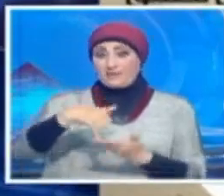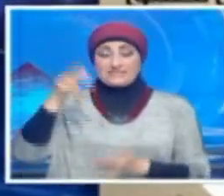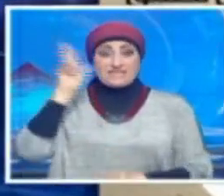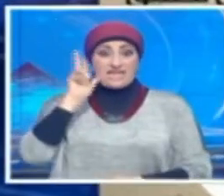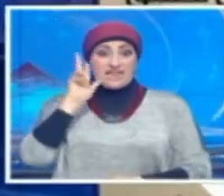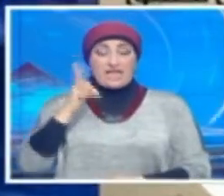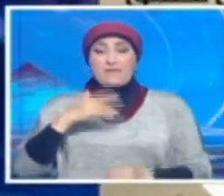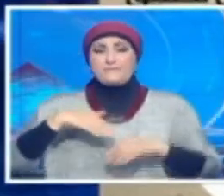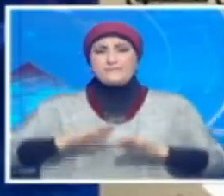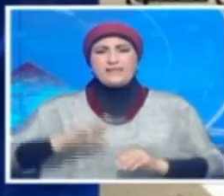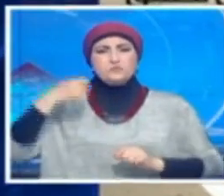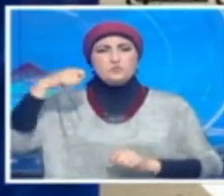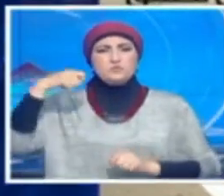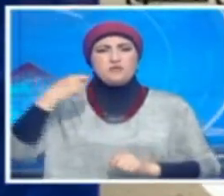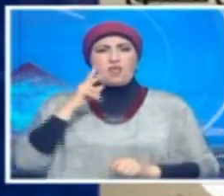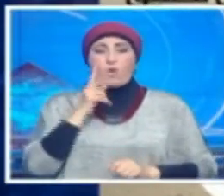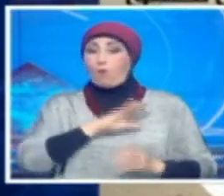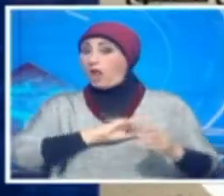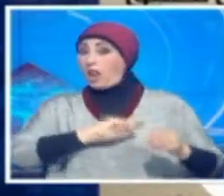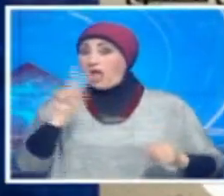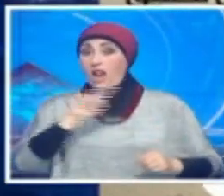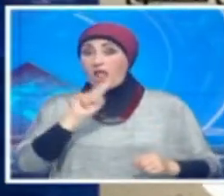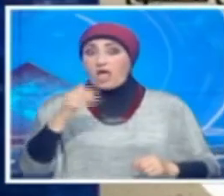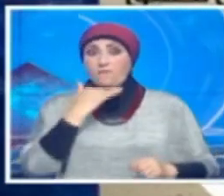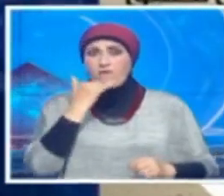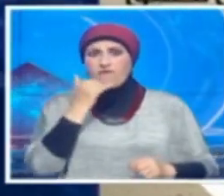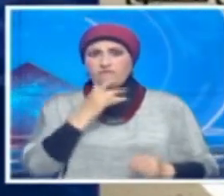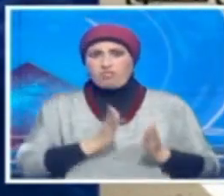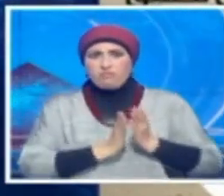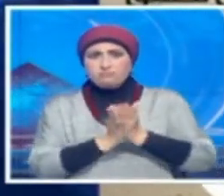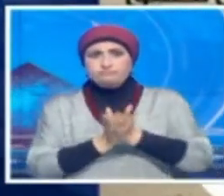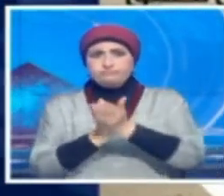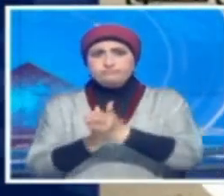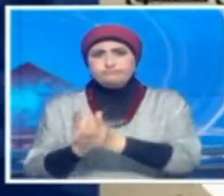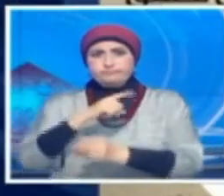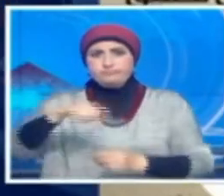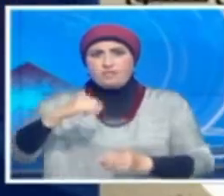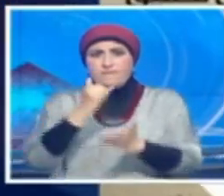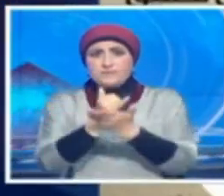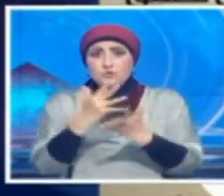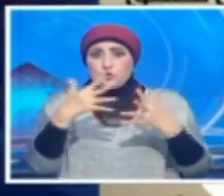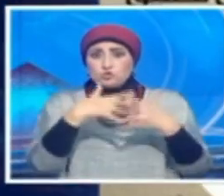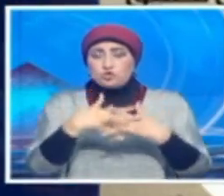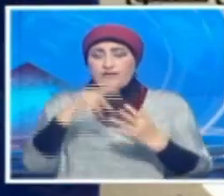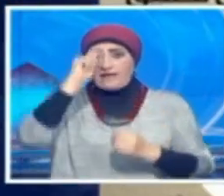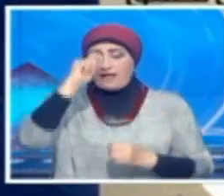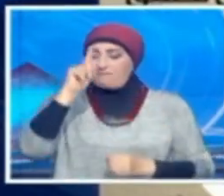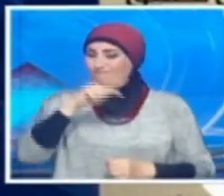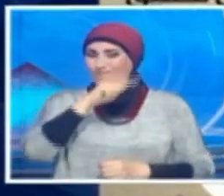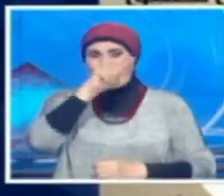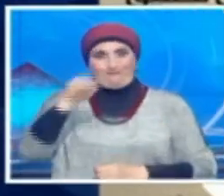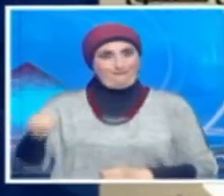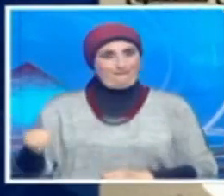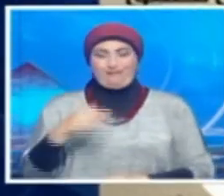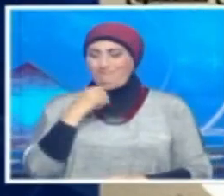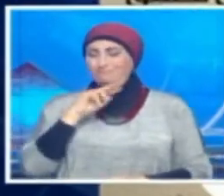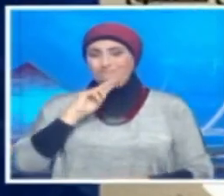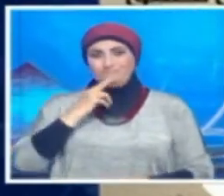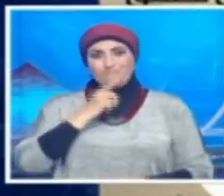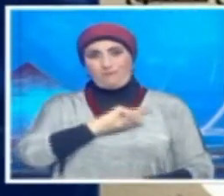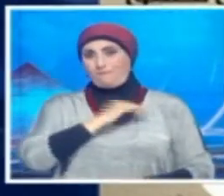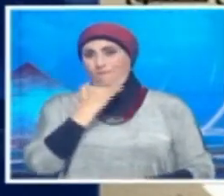المركز الإعلامي لمجلس الوزراء ينفي إسناد إدارة الممر الملاحي لقناة السويس لإحدى الشركات الأجنبية.